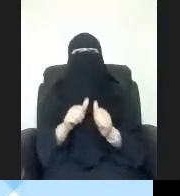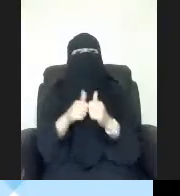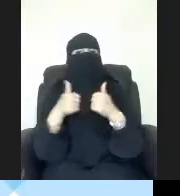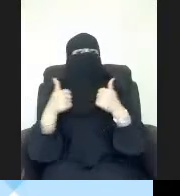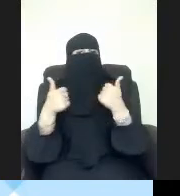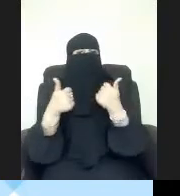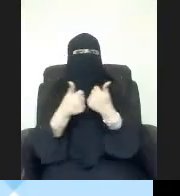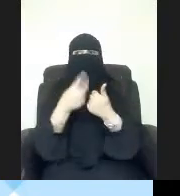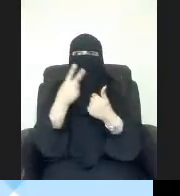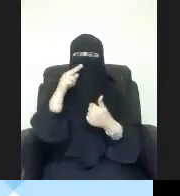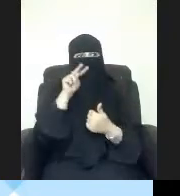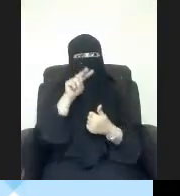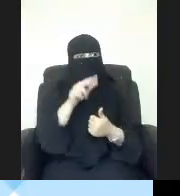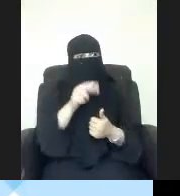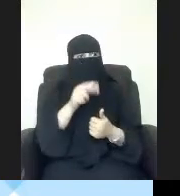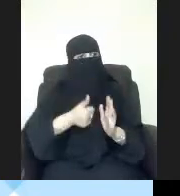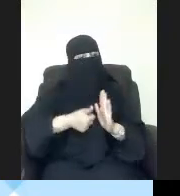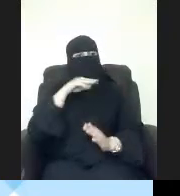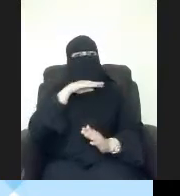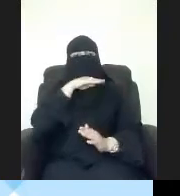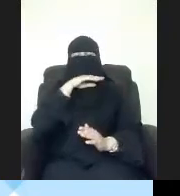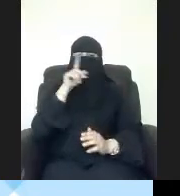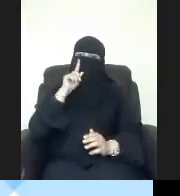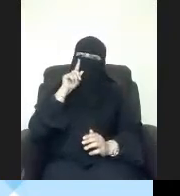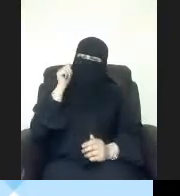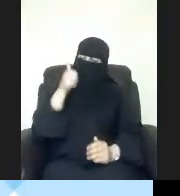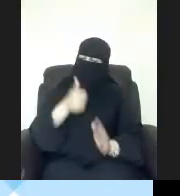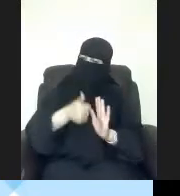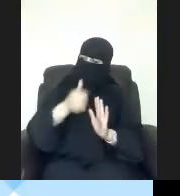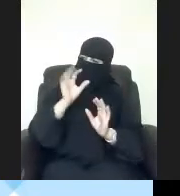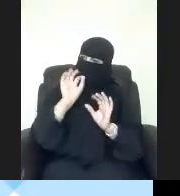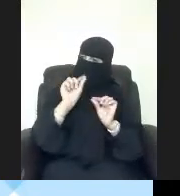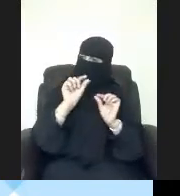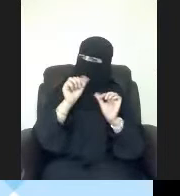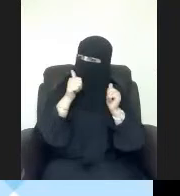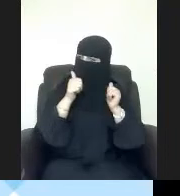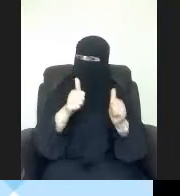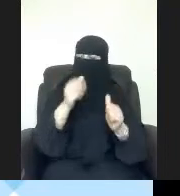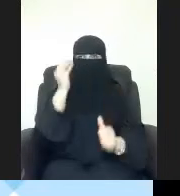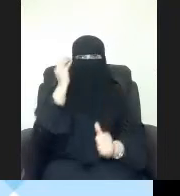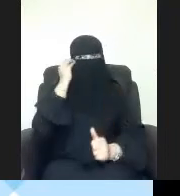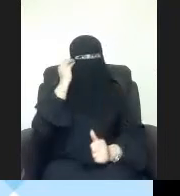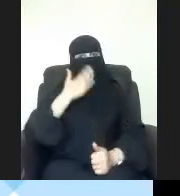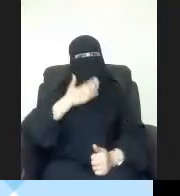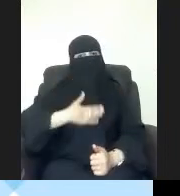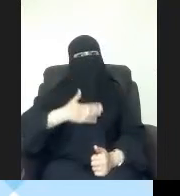الرضا لدى المسؤول، سواء مدير مدرسة أو موجه، لأنه سيجد القاعة